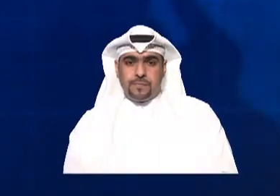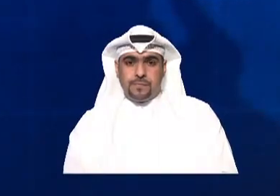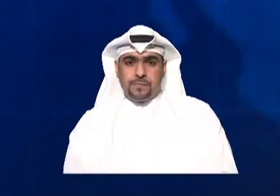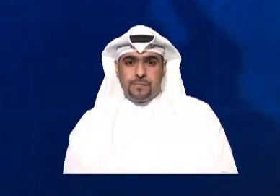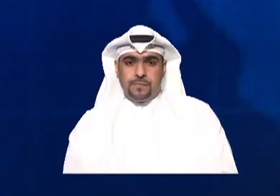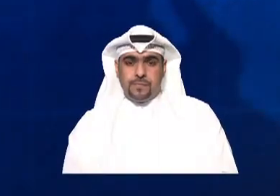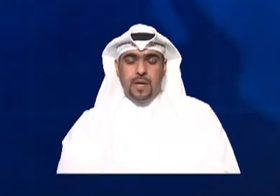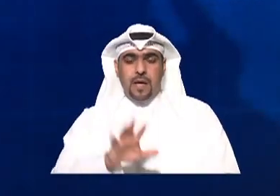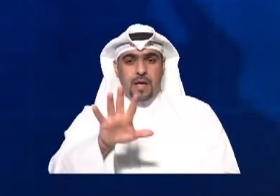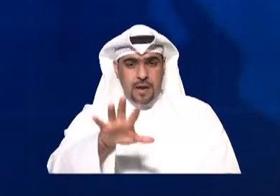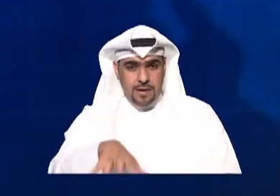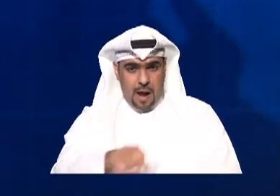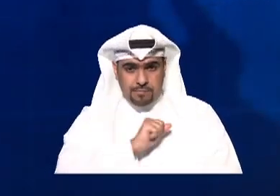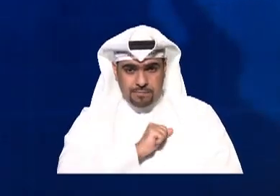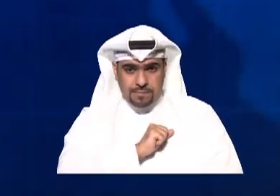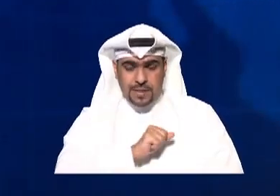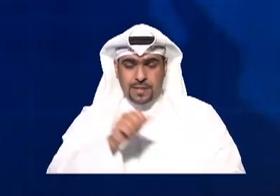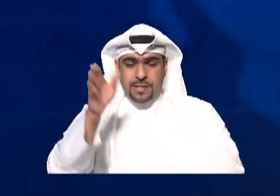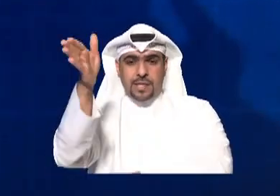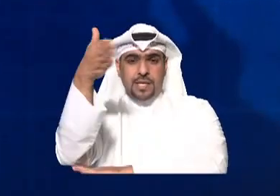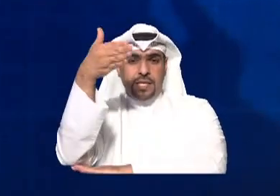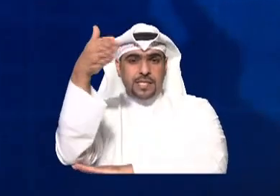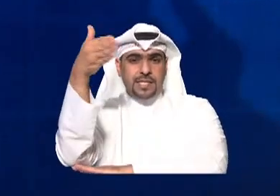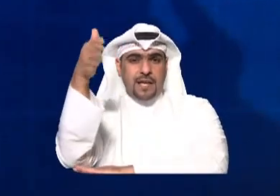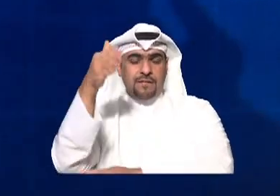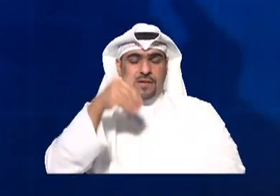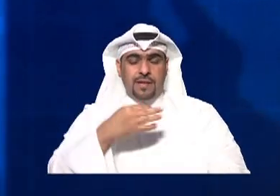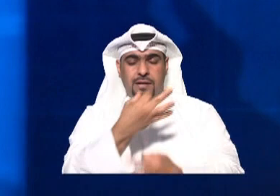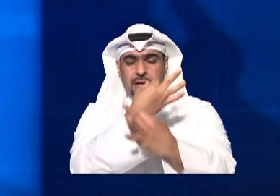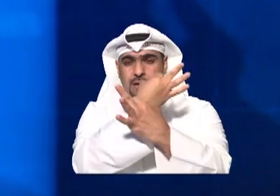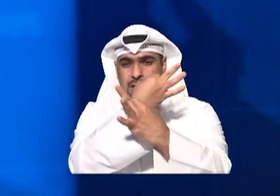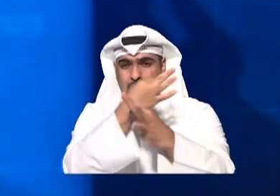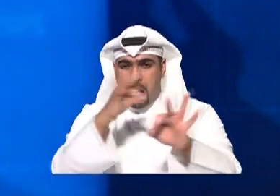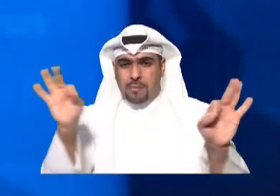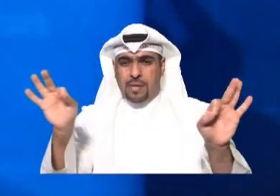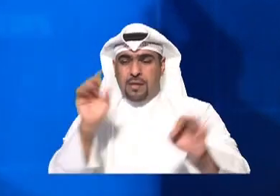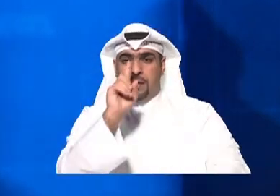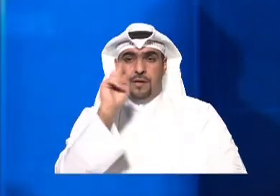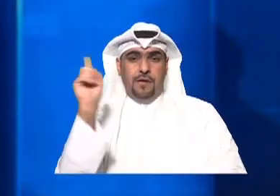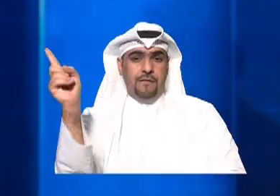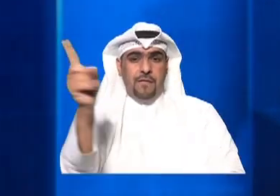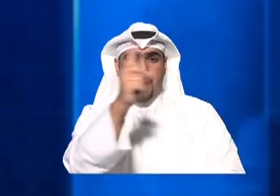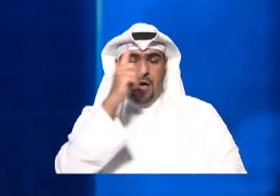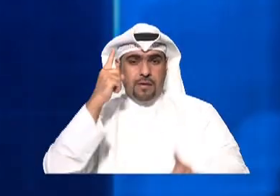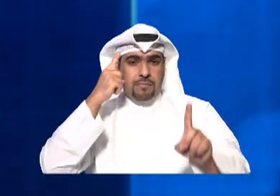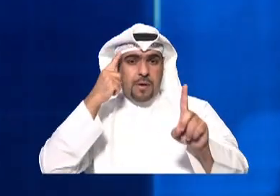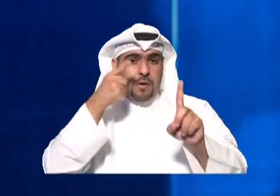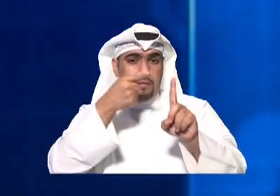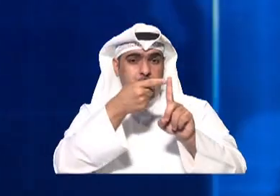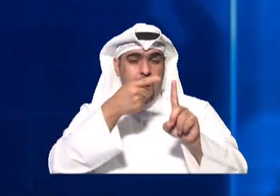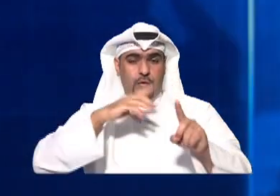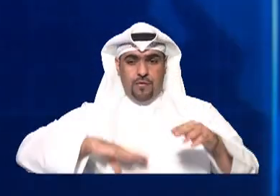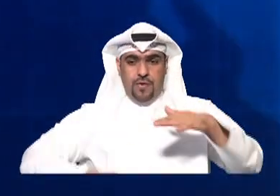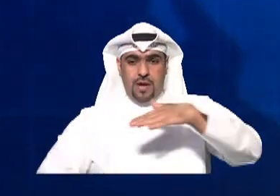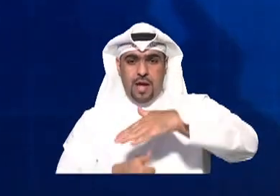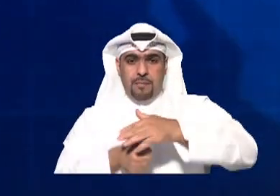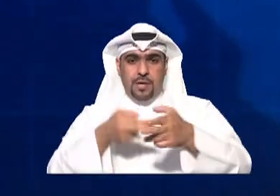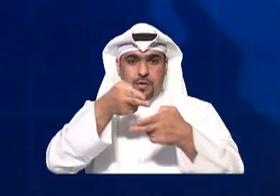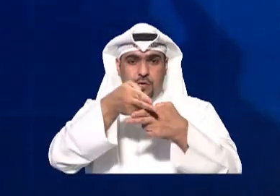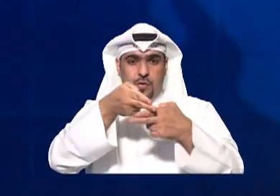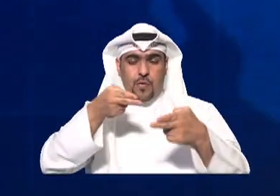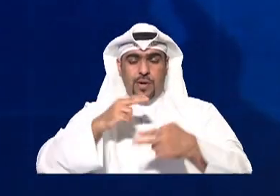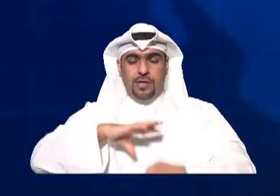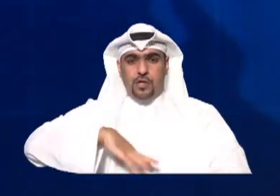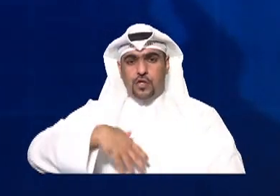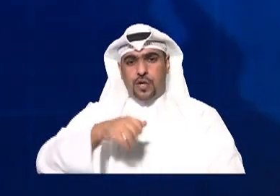مع سفراء ودبلوماسيون عرب في السودان المغفور له بإذن الله تعالى صاحب السمو أمير البلاد الراحل الشيخ صباح الأحمد